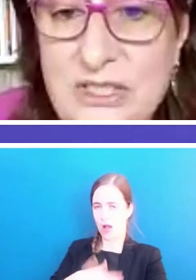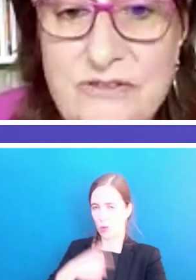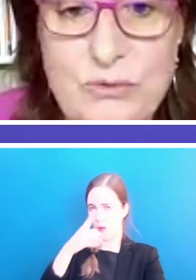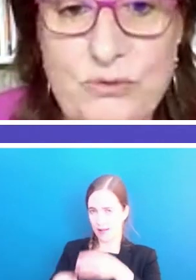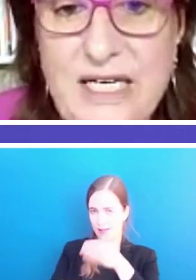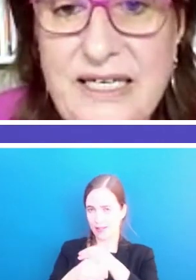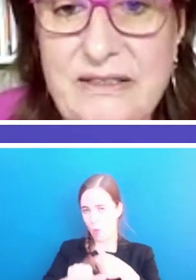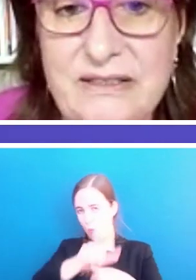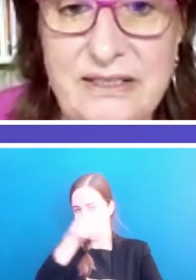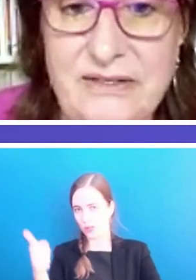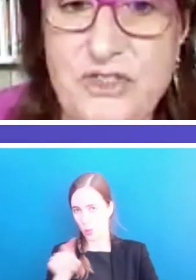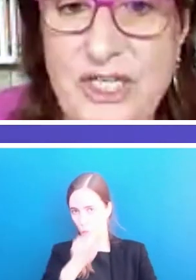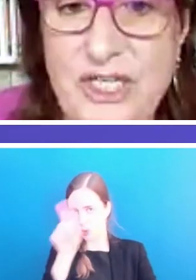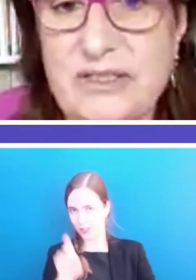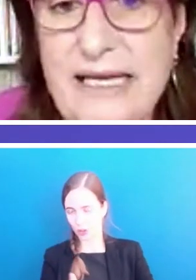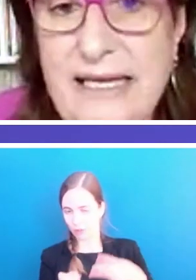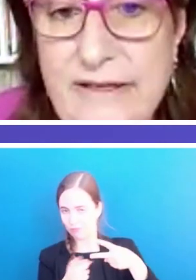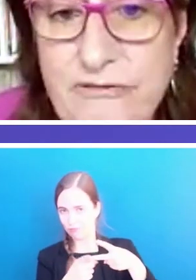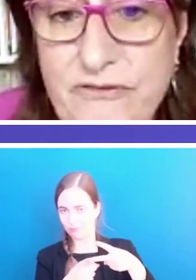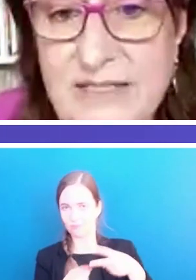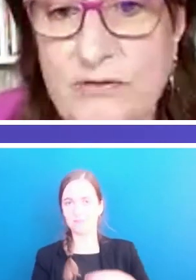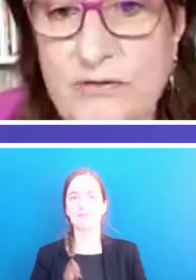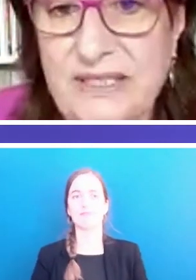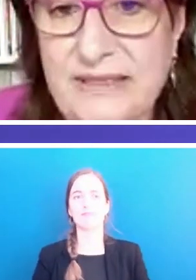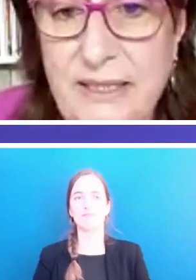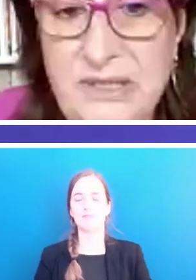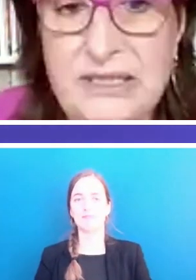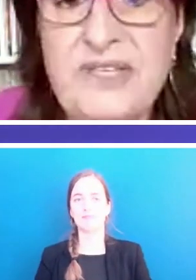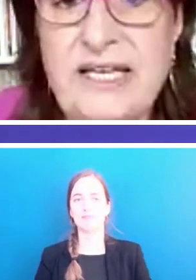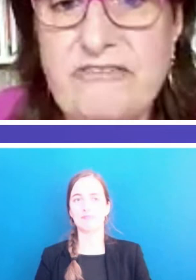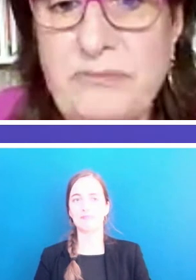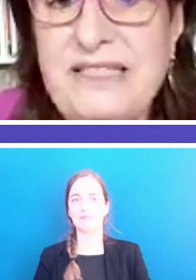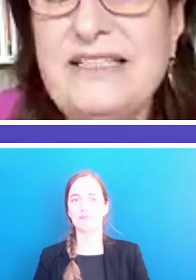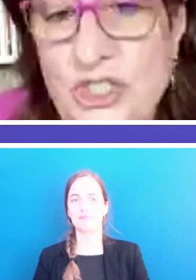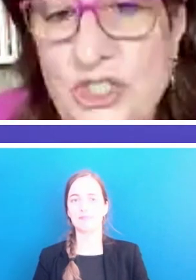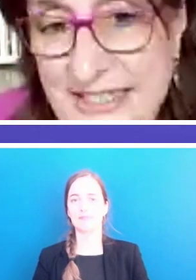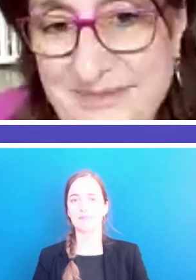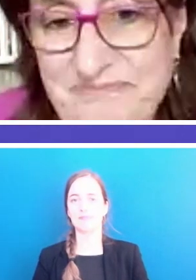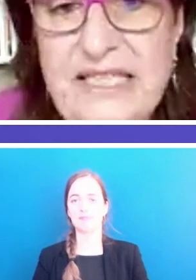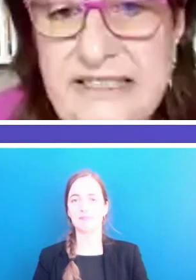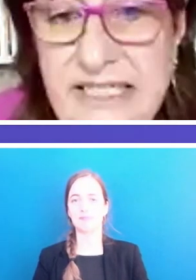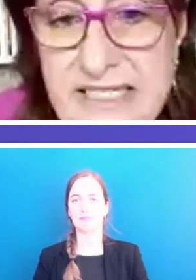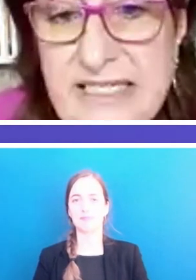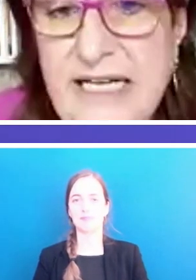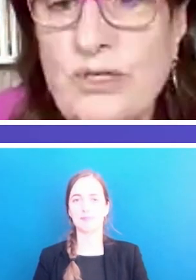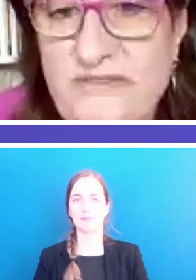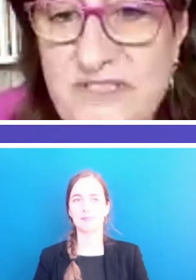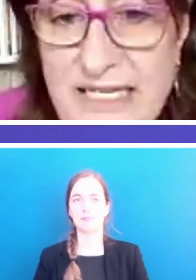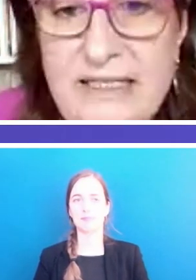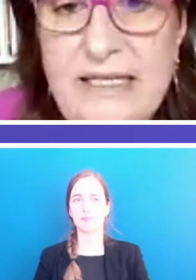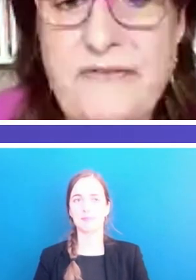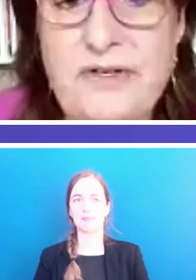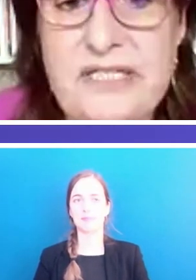رأينا بأن معظم المبادرات لمكافحة الآثار